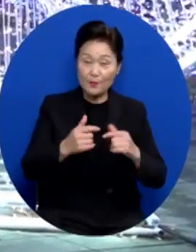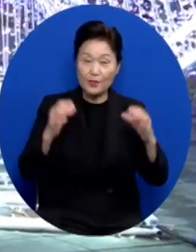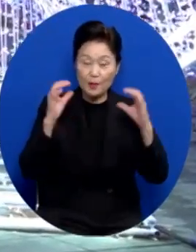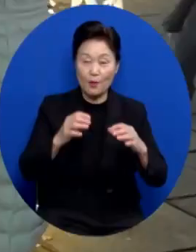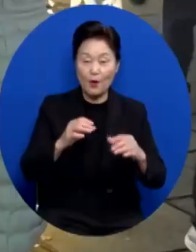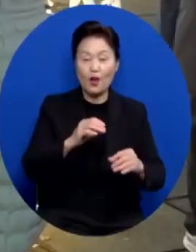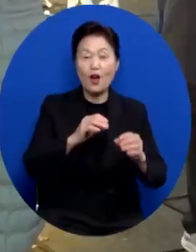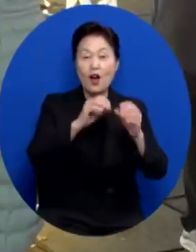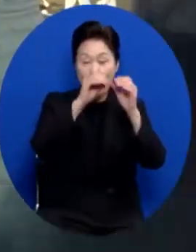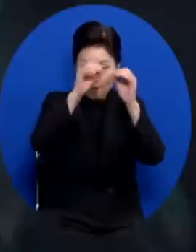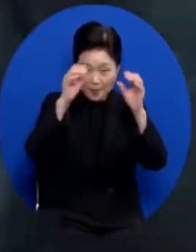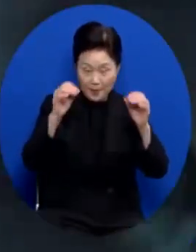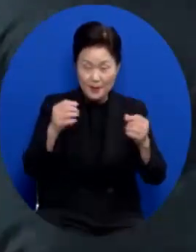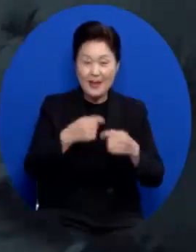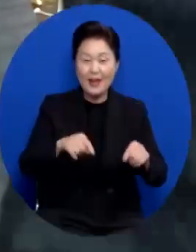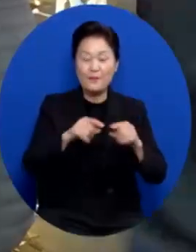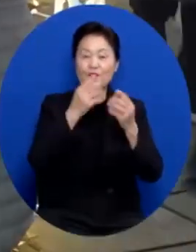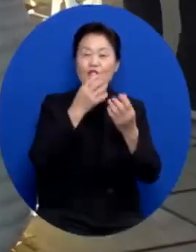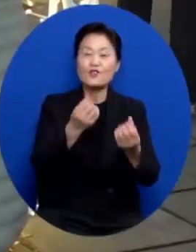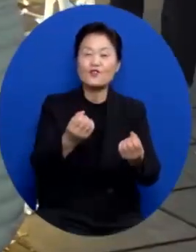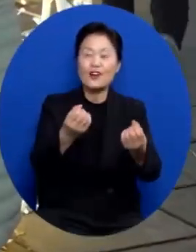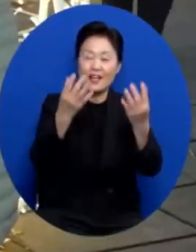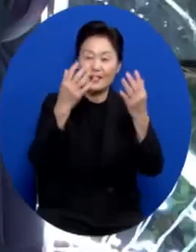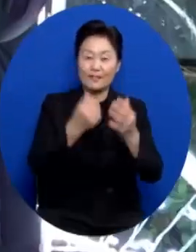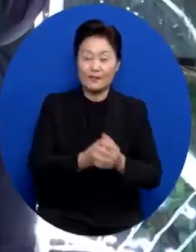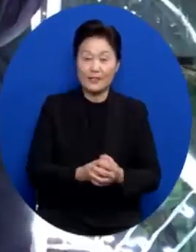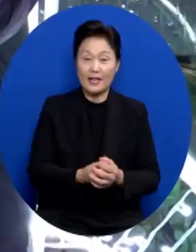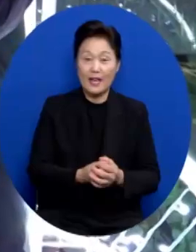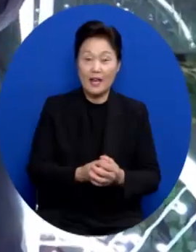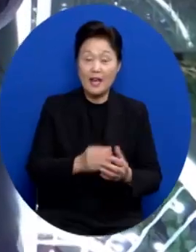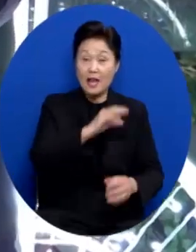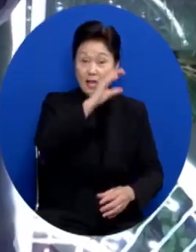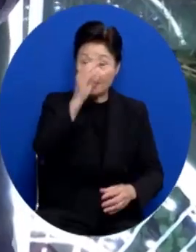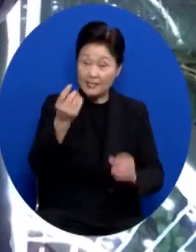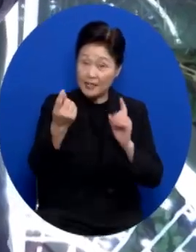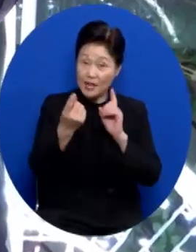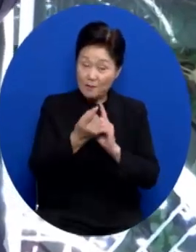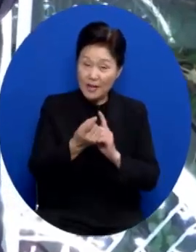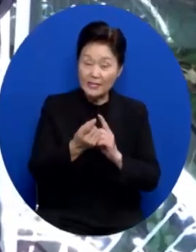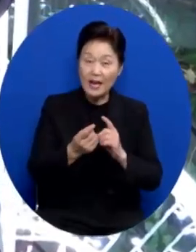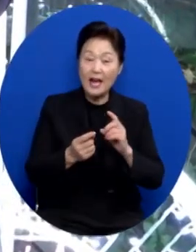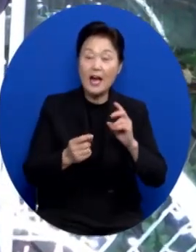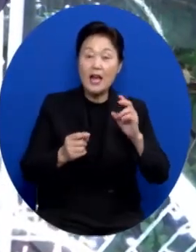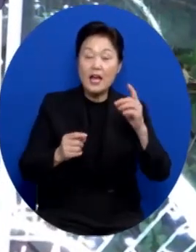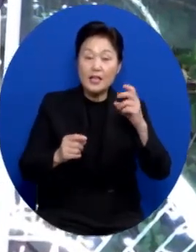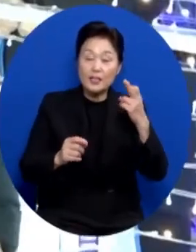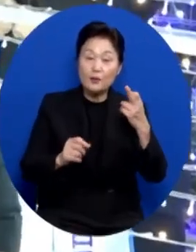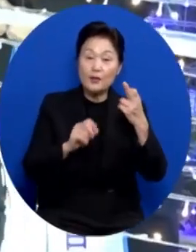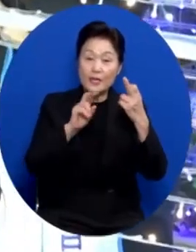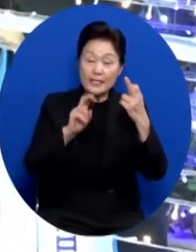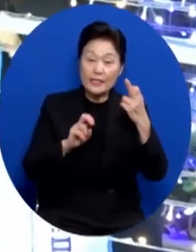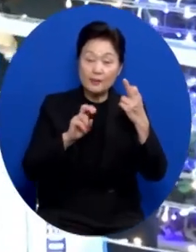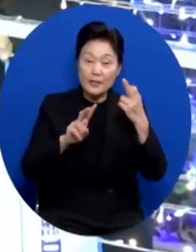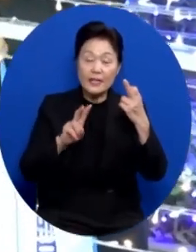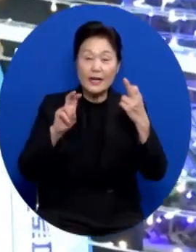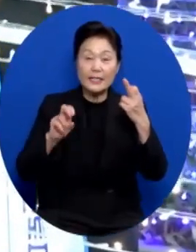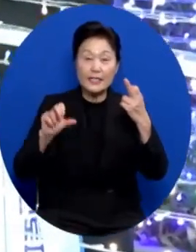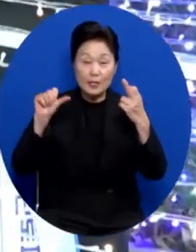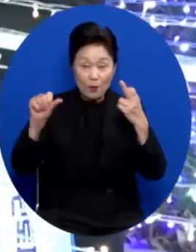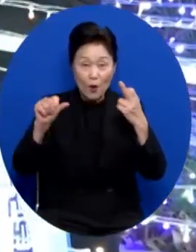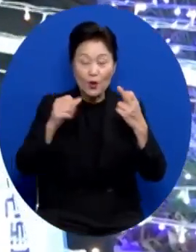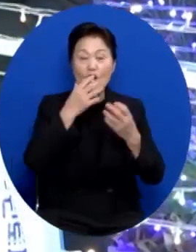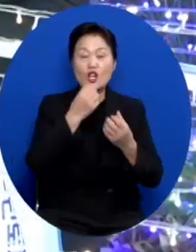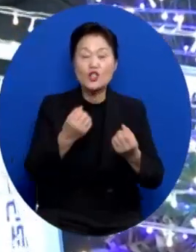점등을 함께 축하했습니다 한 신기 교회는 성탄을 맞아 오 22일과 25일 페스티벌과